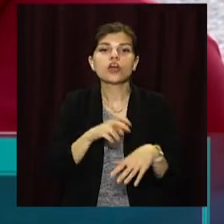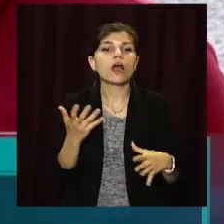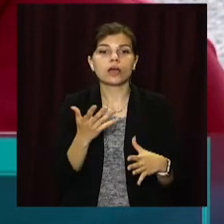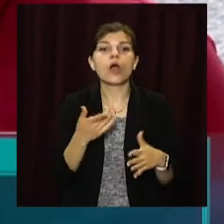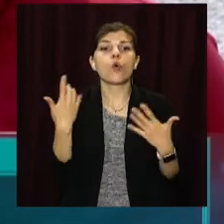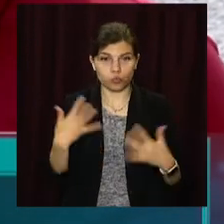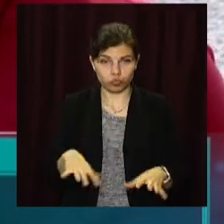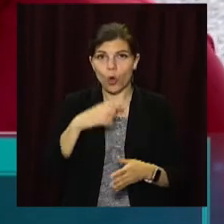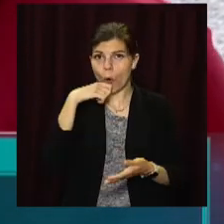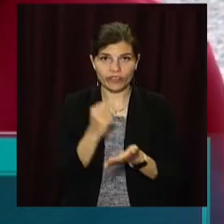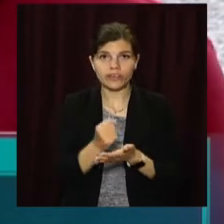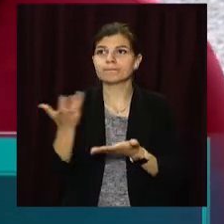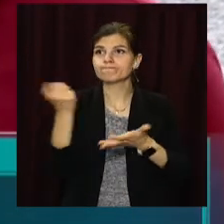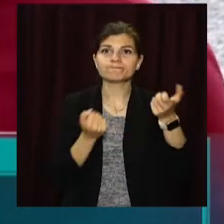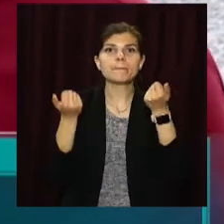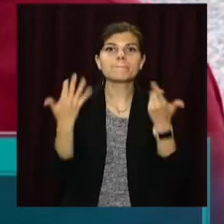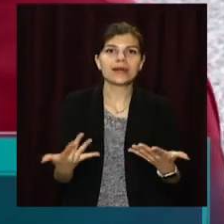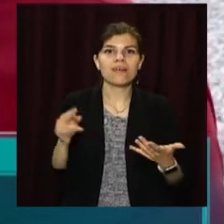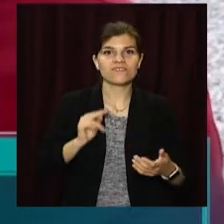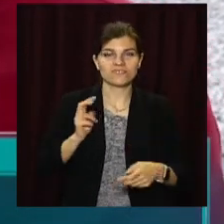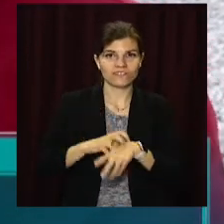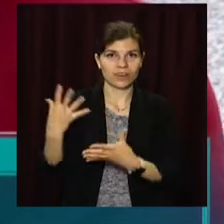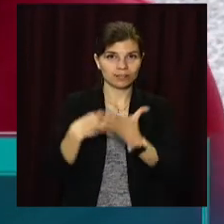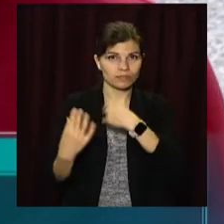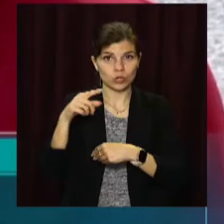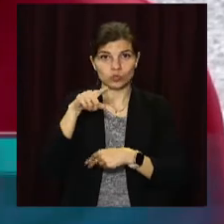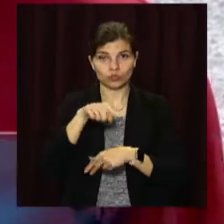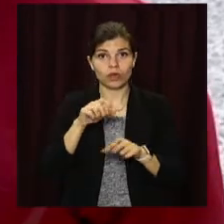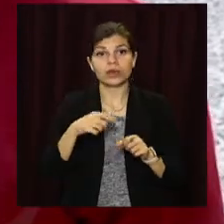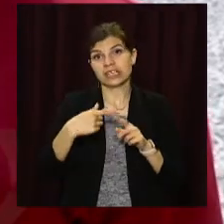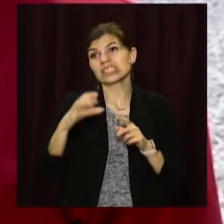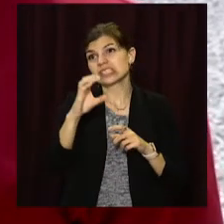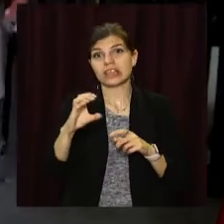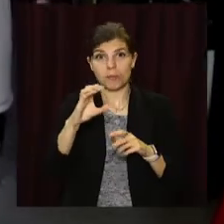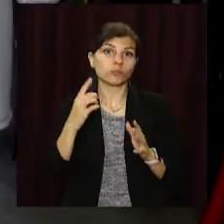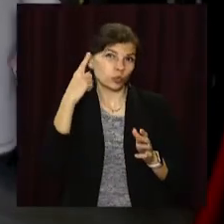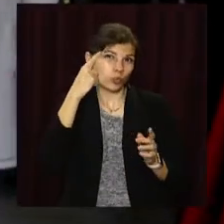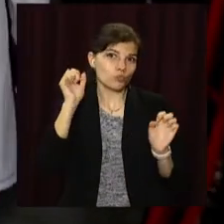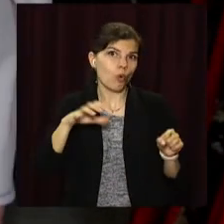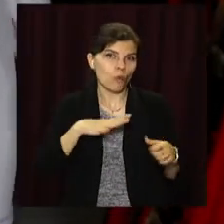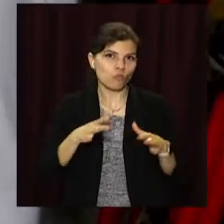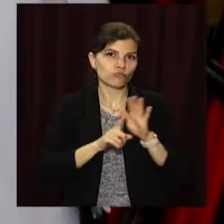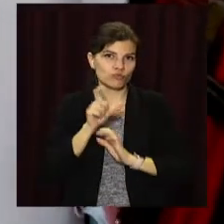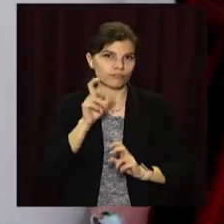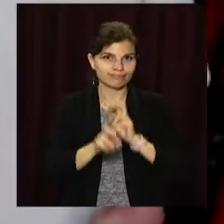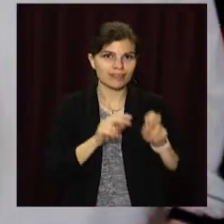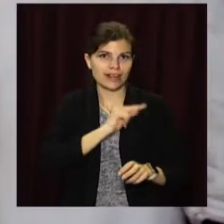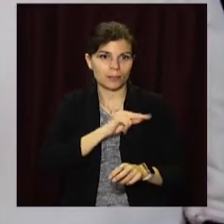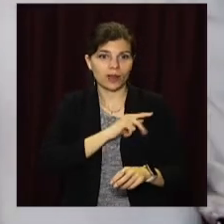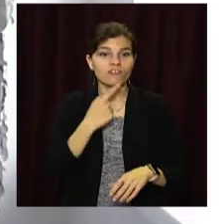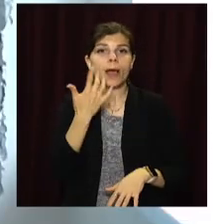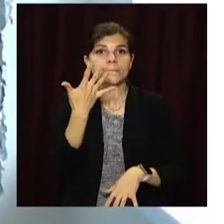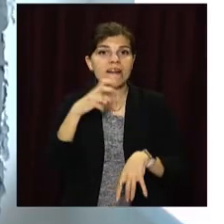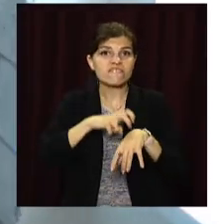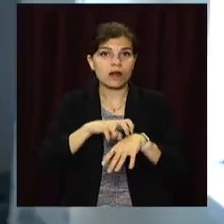вже повністю утверджений. І в сентябрі місяці ми відкриємо для того, щоб вже люди могли її почати посещати. У новій амбулаторії працюватимуть 5